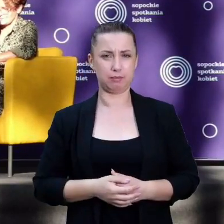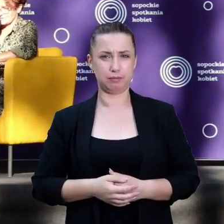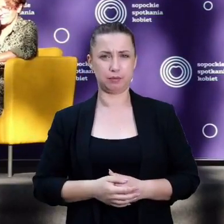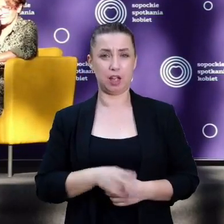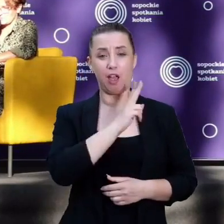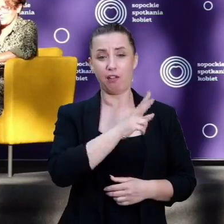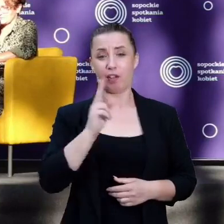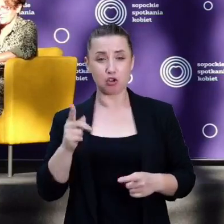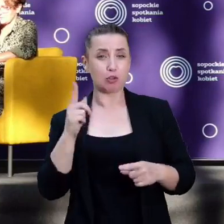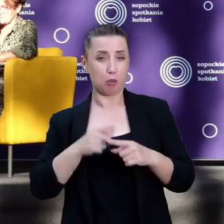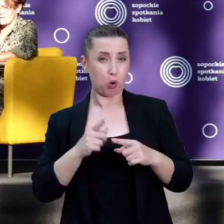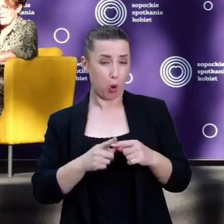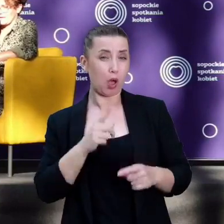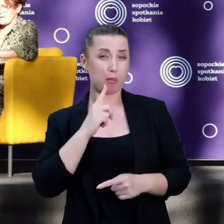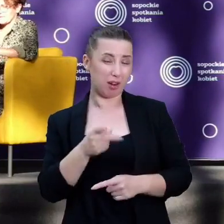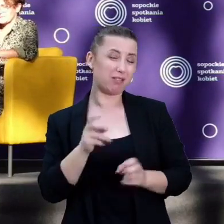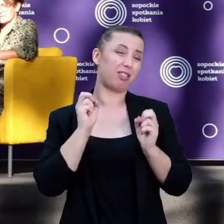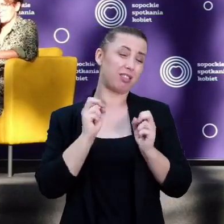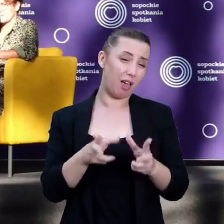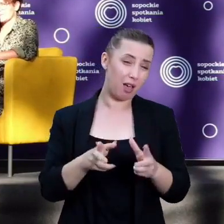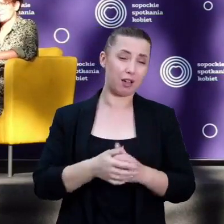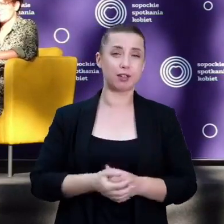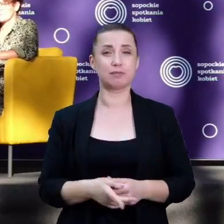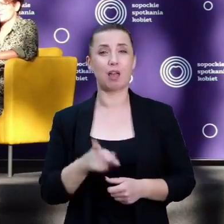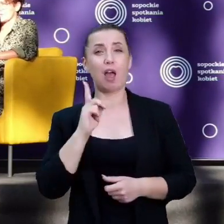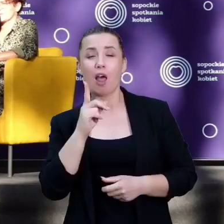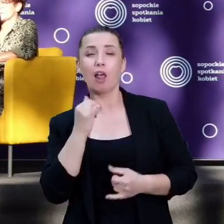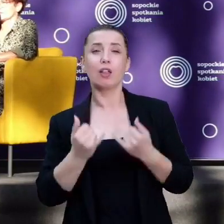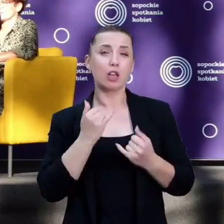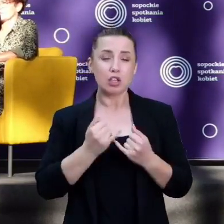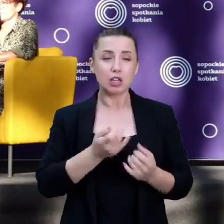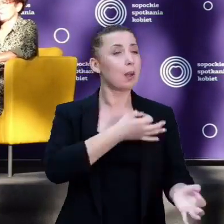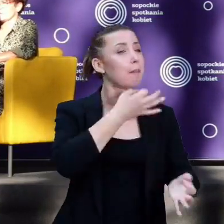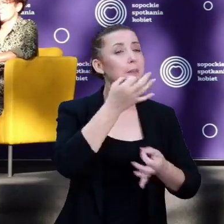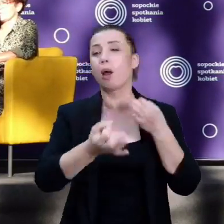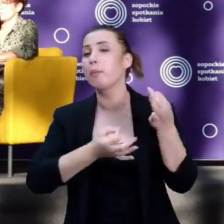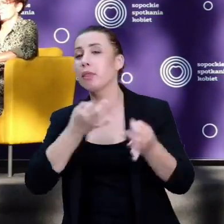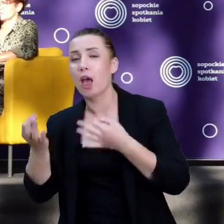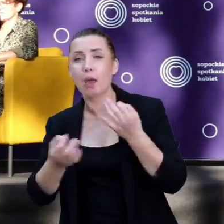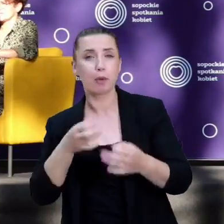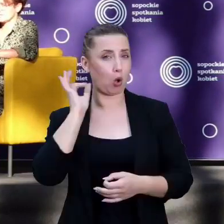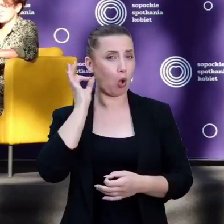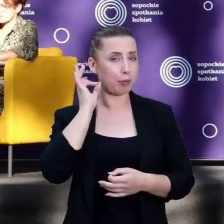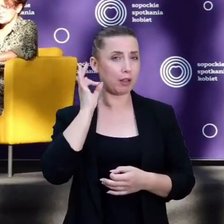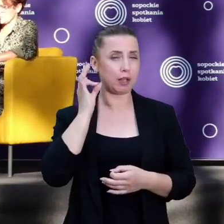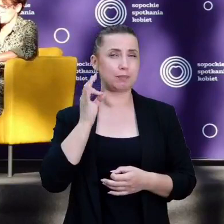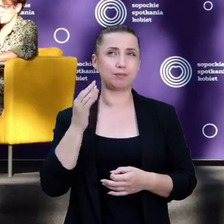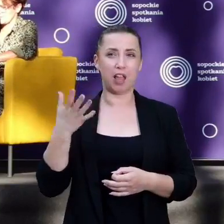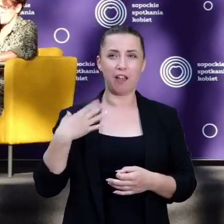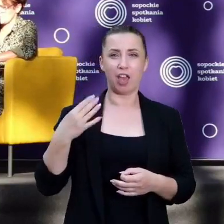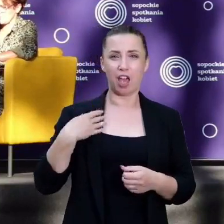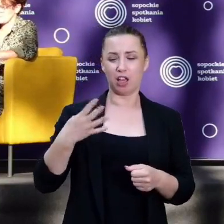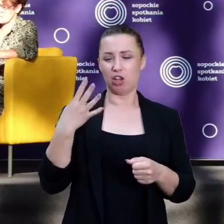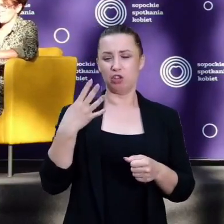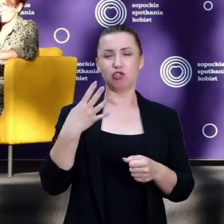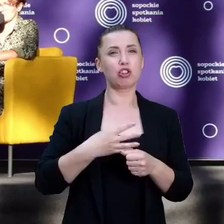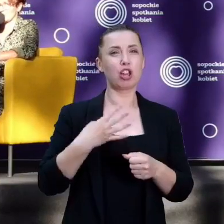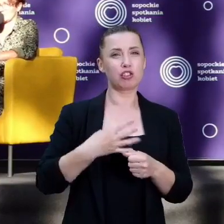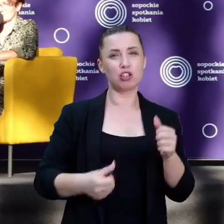w każdym jest ziarno prawdy. A jak tak naprawdę zapytać kobiety w wieku 46+, takie